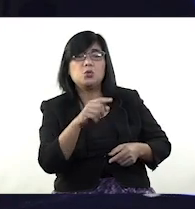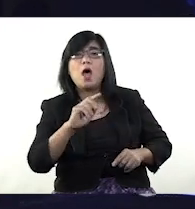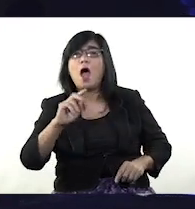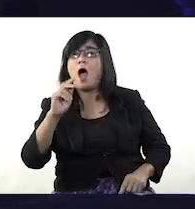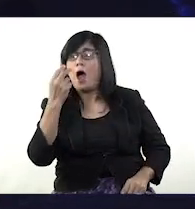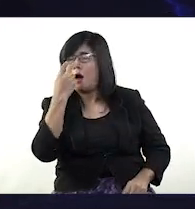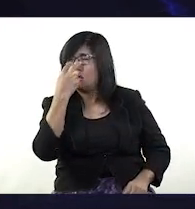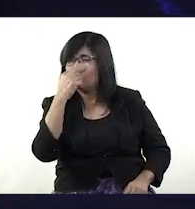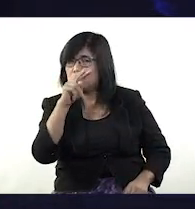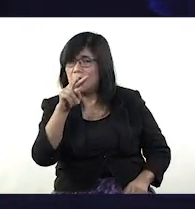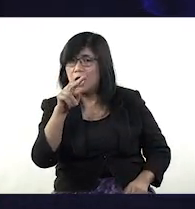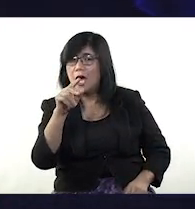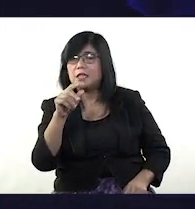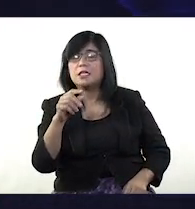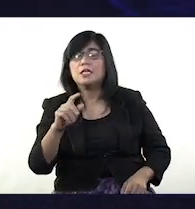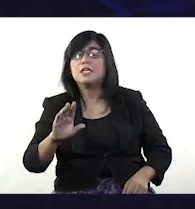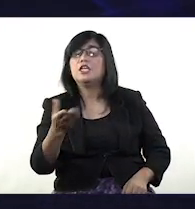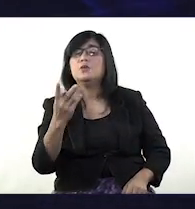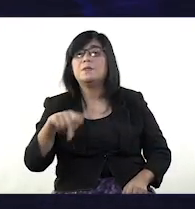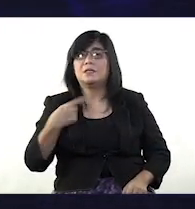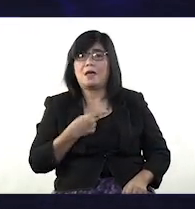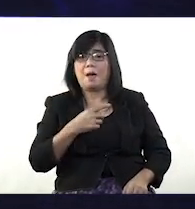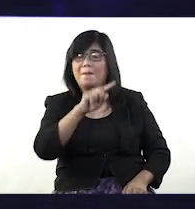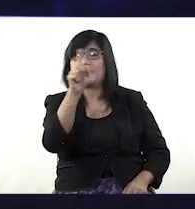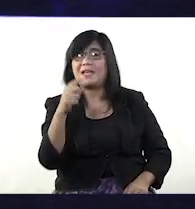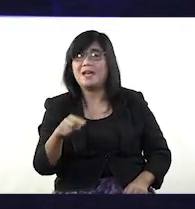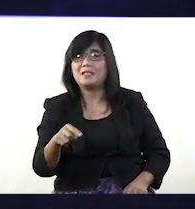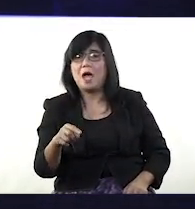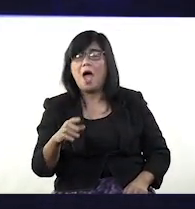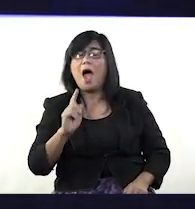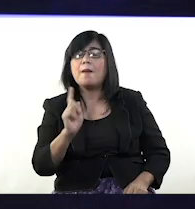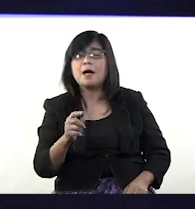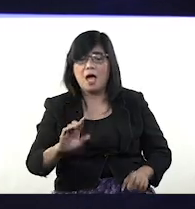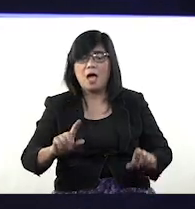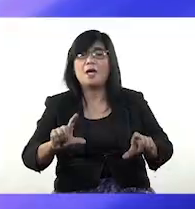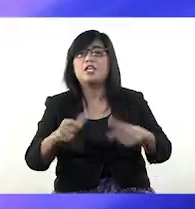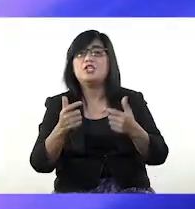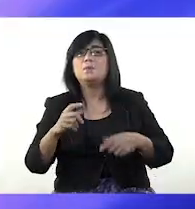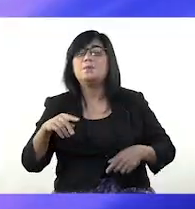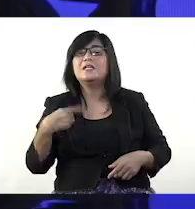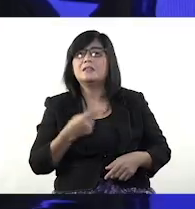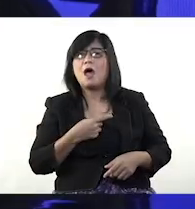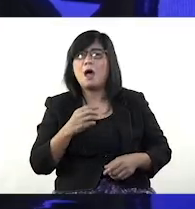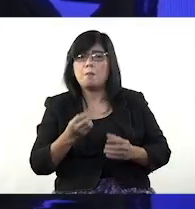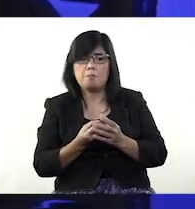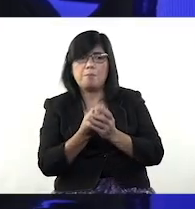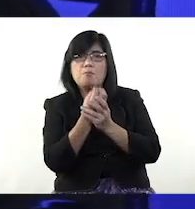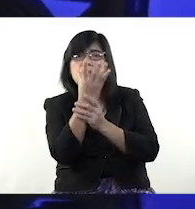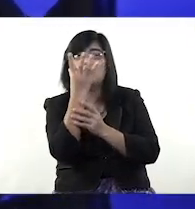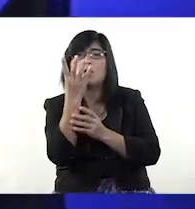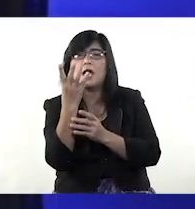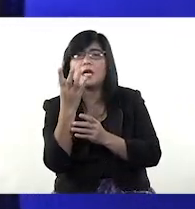Hai sudah kita memancarkan Hai kasih kedamaian kebenaran dan hukum-hukum Kristus